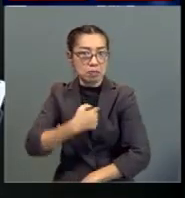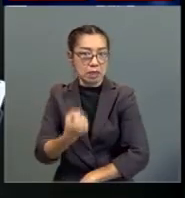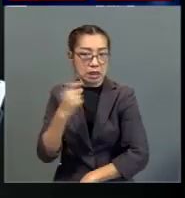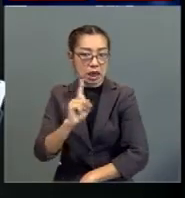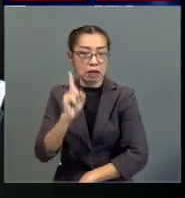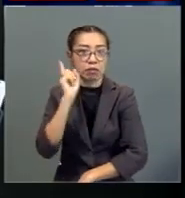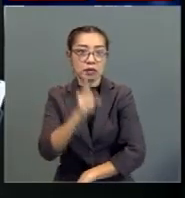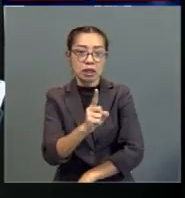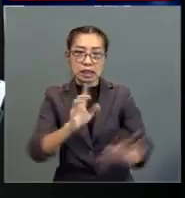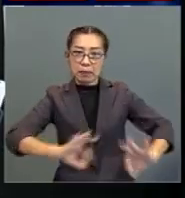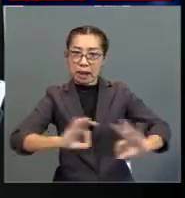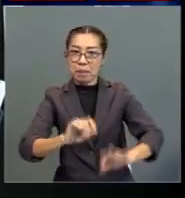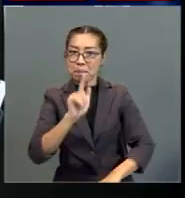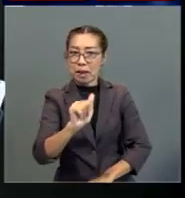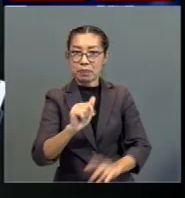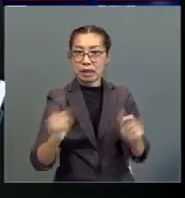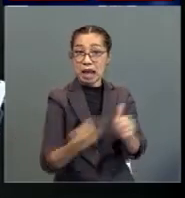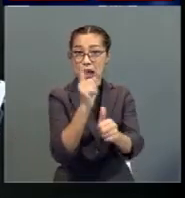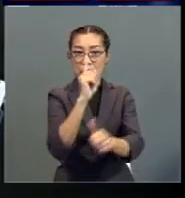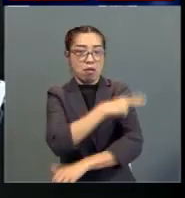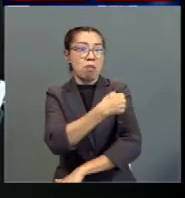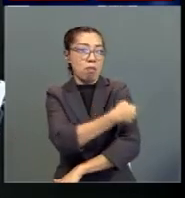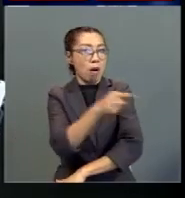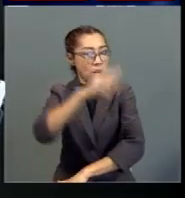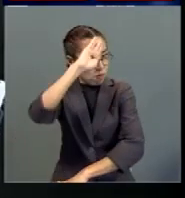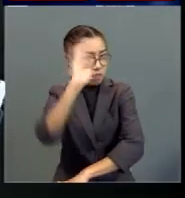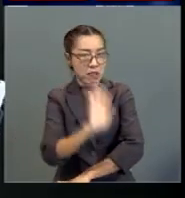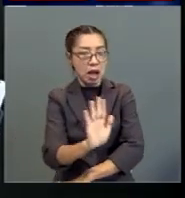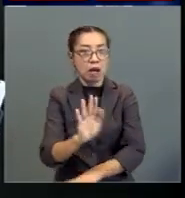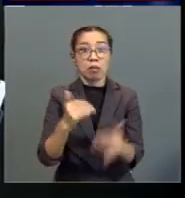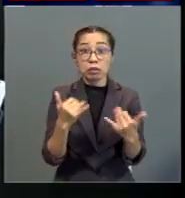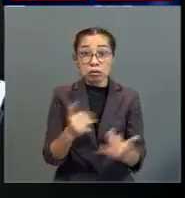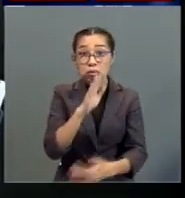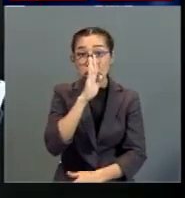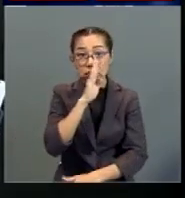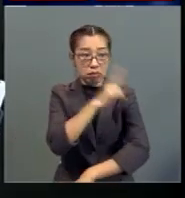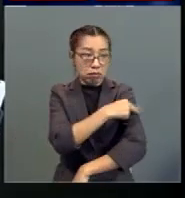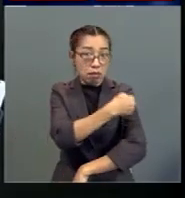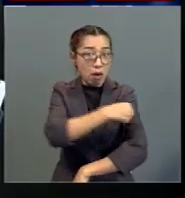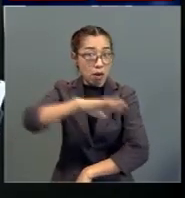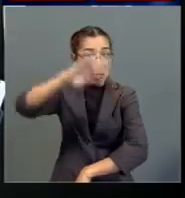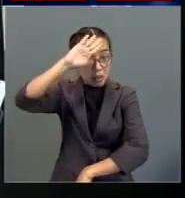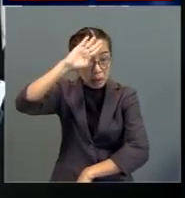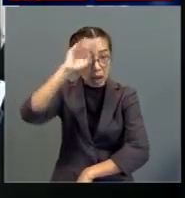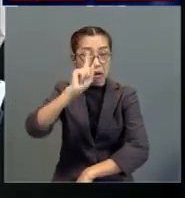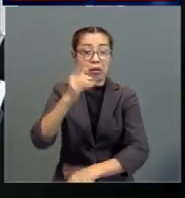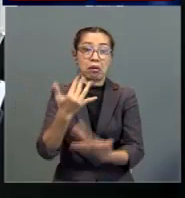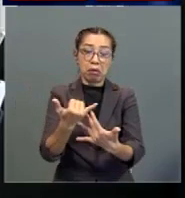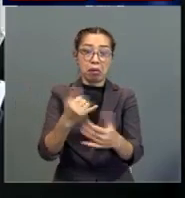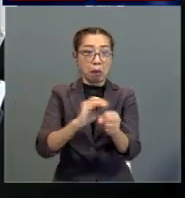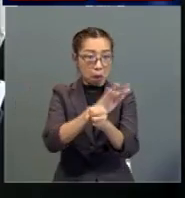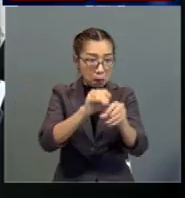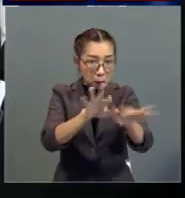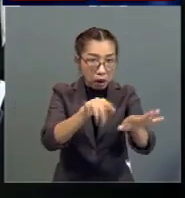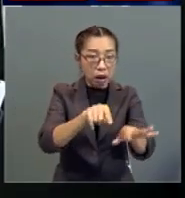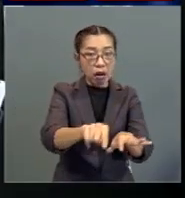ให้แพทย์ไม่ป่วยนะครับแล้วตอนนี้เนี่ยเกิดป่วยขึ้นมาด้วยโรคไข้หวัดใหญ่ด้วยบางทีเดี๋ยว